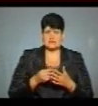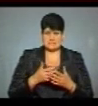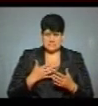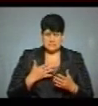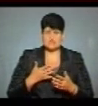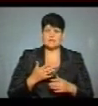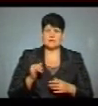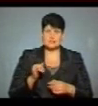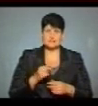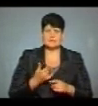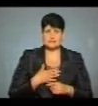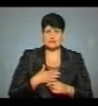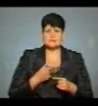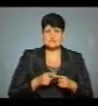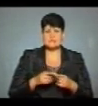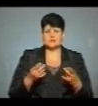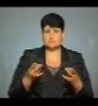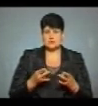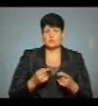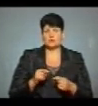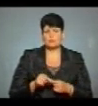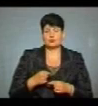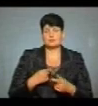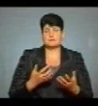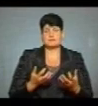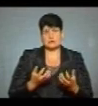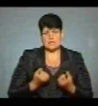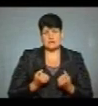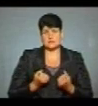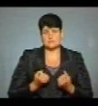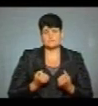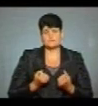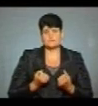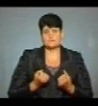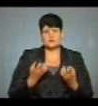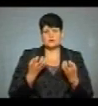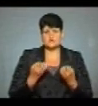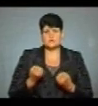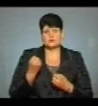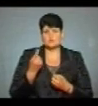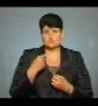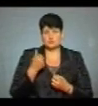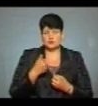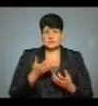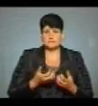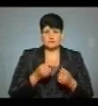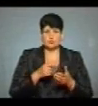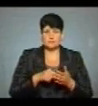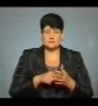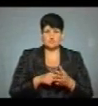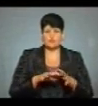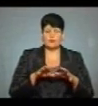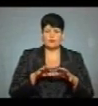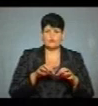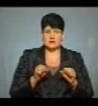і це для нас необхідність. Тому ми прийняли ще в 2011 році за підтримки міської влади таку